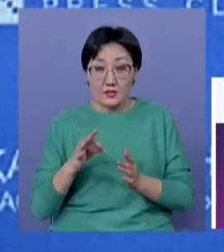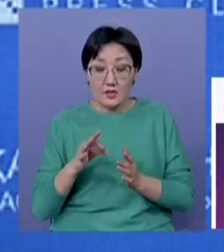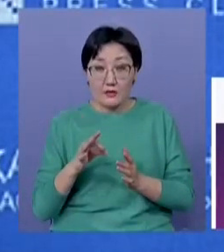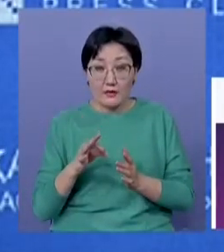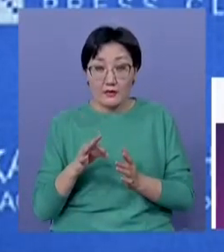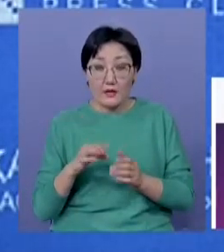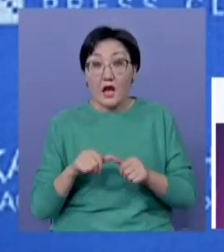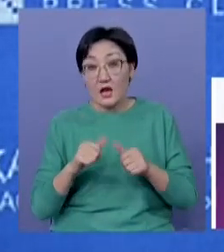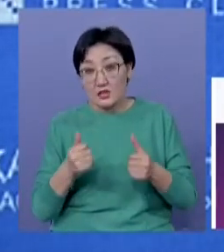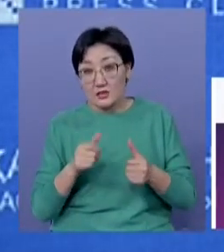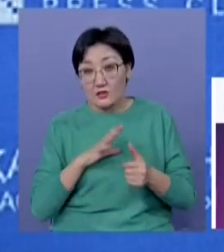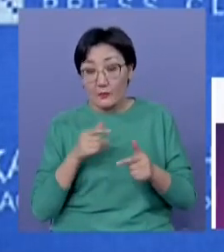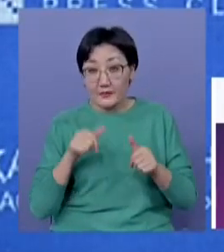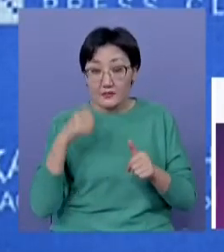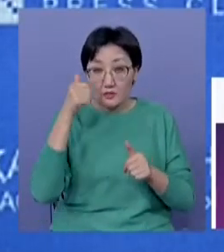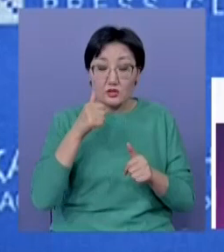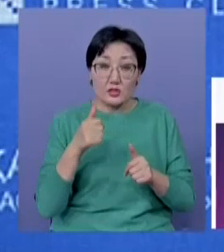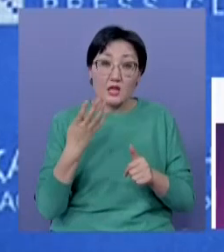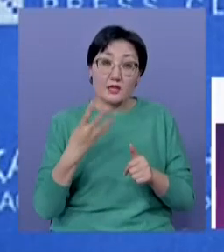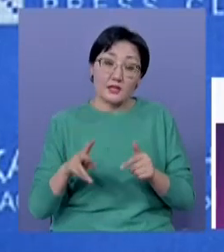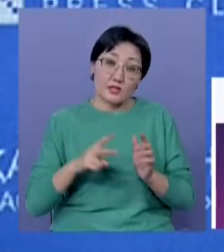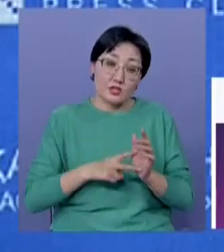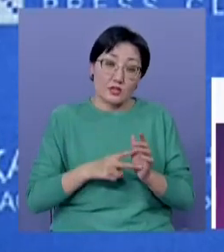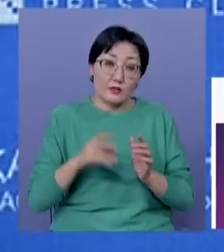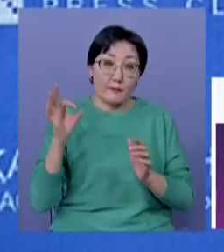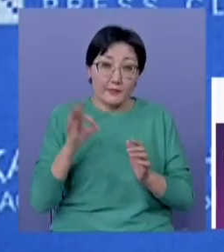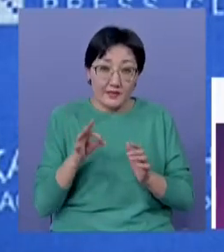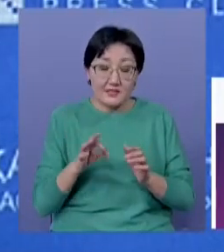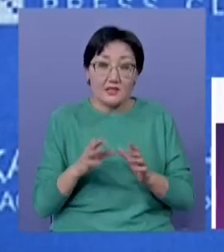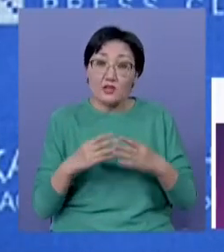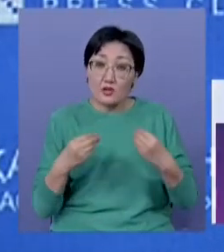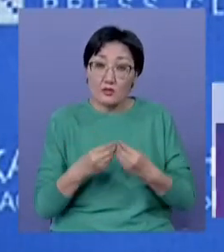70% ажырасса, биылғы жылы 47% ажырасып отыр.